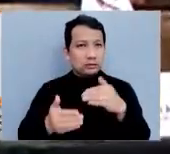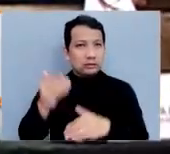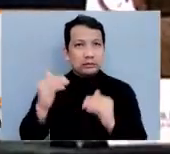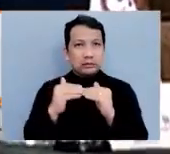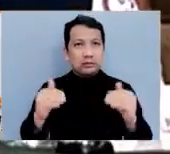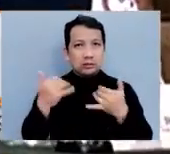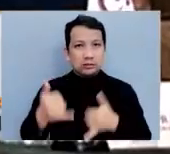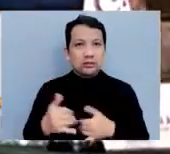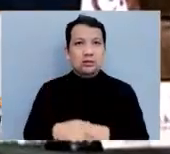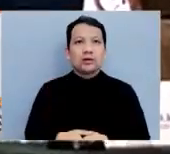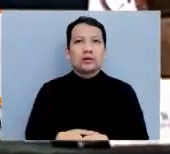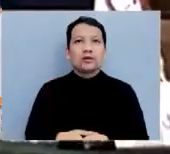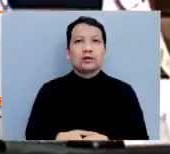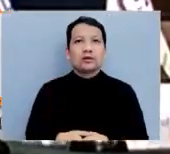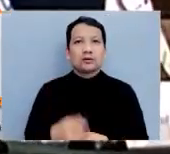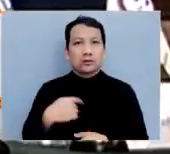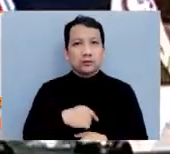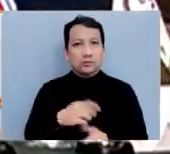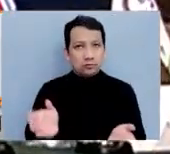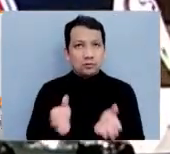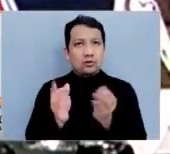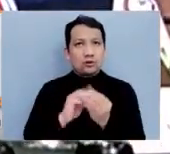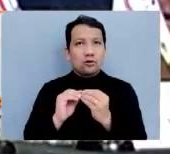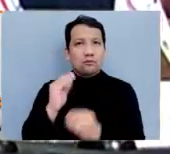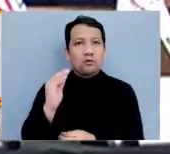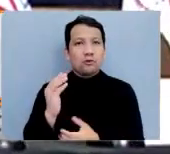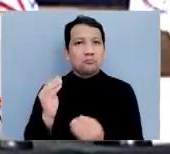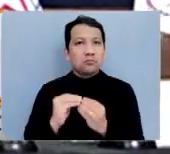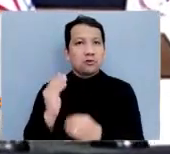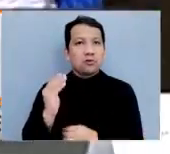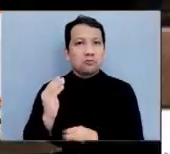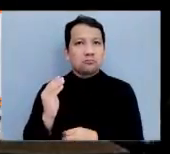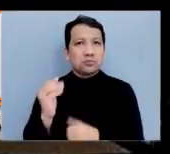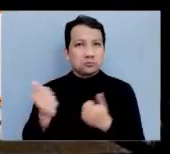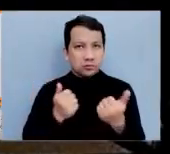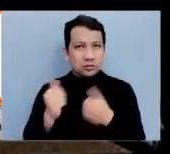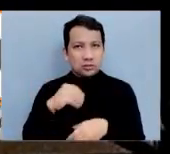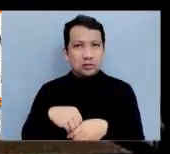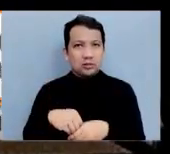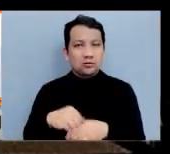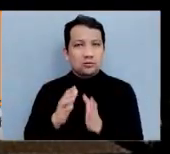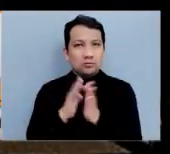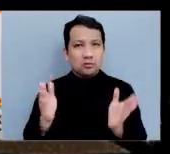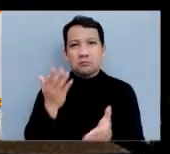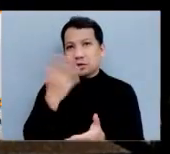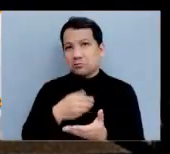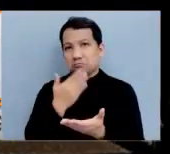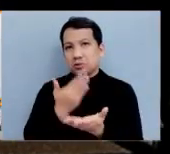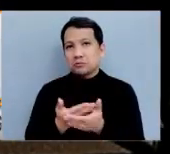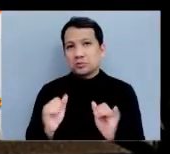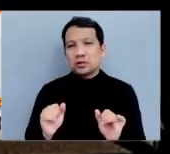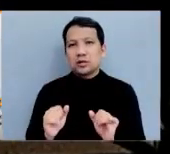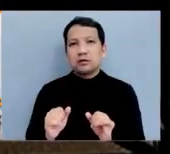FIVB, of course, are pushing for a more of a zonal competition. I think it's very good